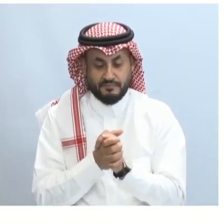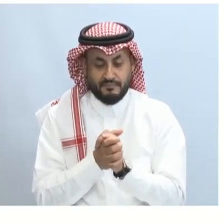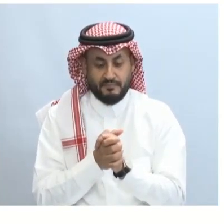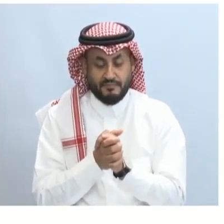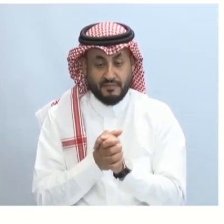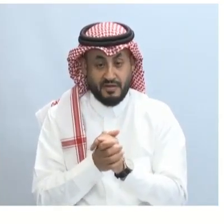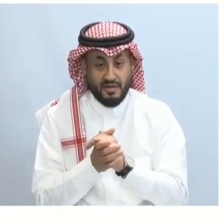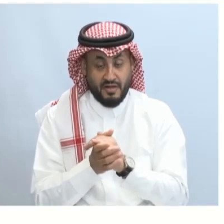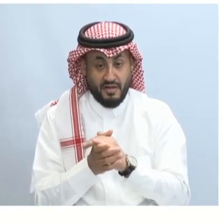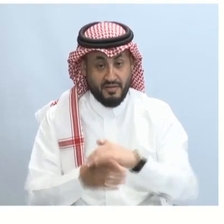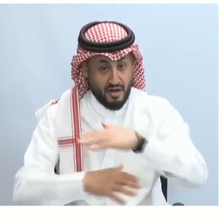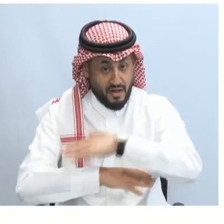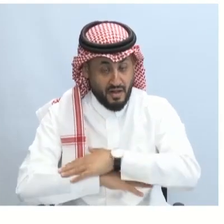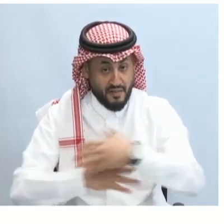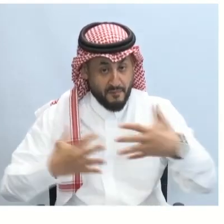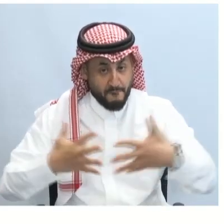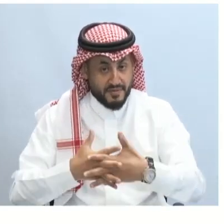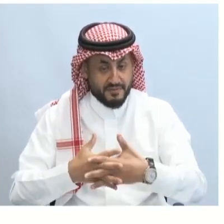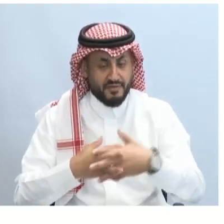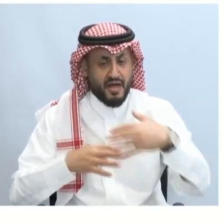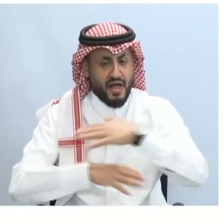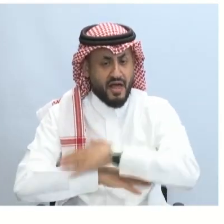اذا هذه هي الاداب مجتمعه